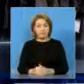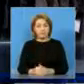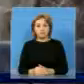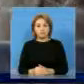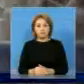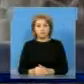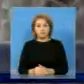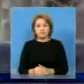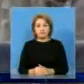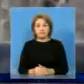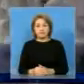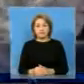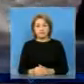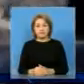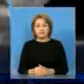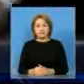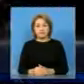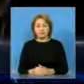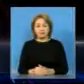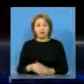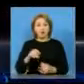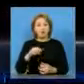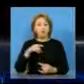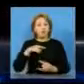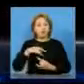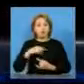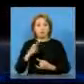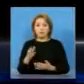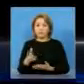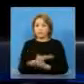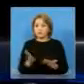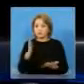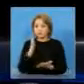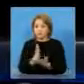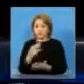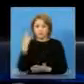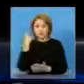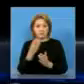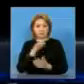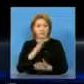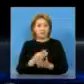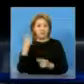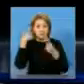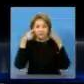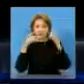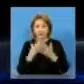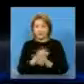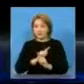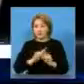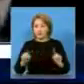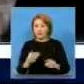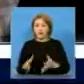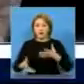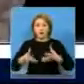Скидки есть на мутон. Құндыз ғана емес, мутондардың түр-түрі бар. Сапасы жақсы, дизайн да ерекше. Ауыр